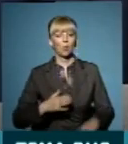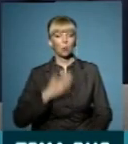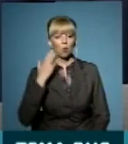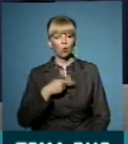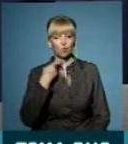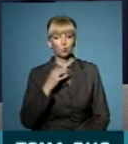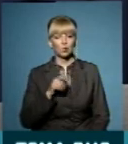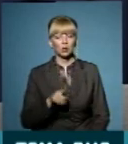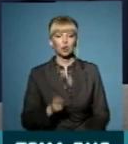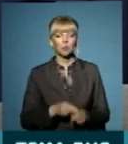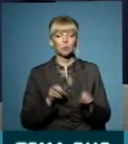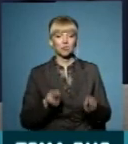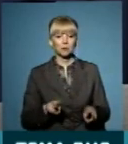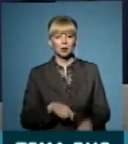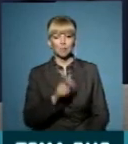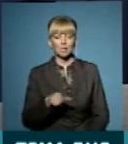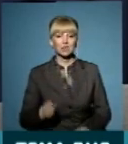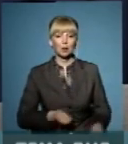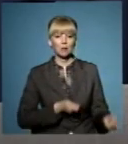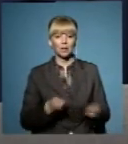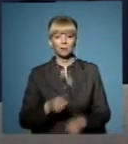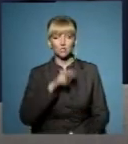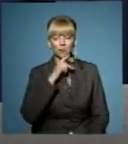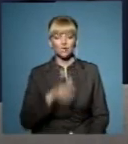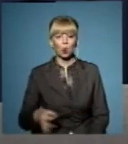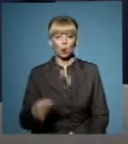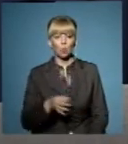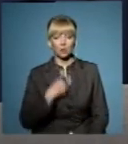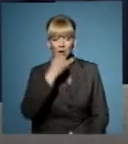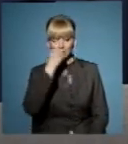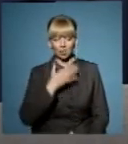«Буковина» говорили про те, чи безпечні пасажирські перевезення в Чернівецькій